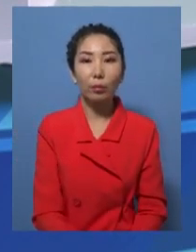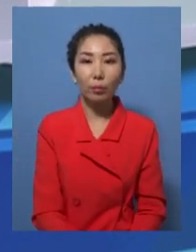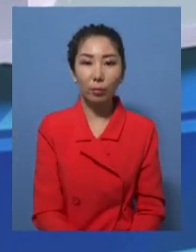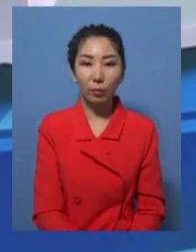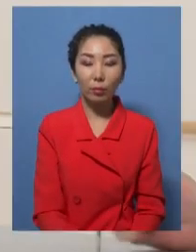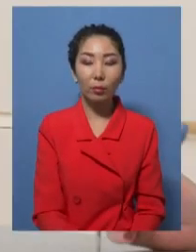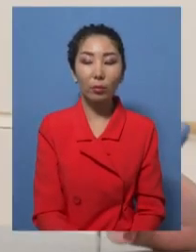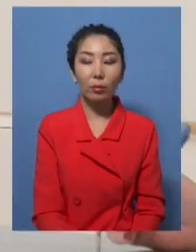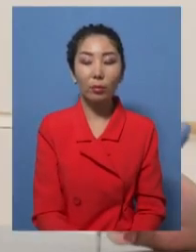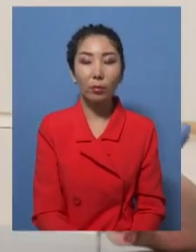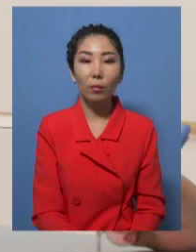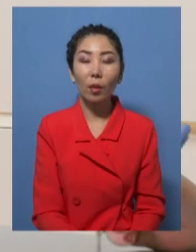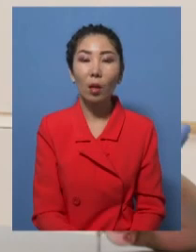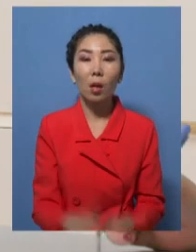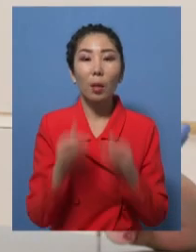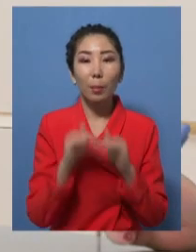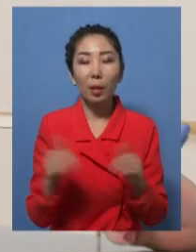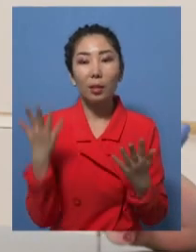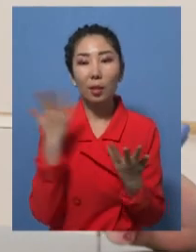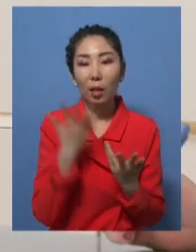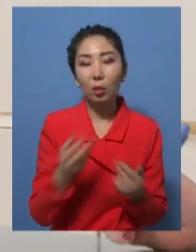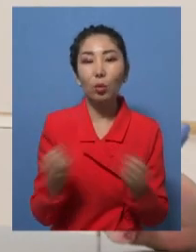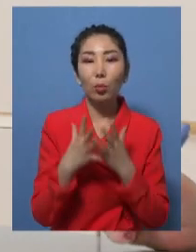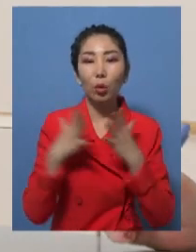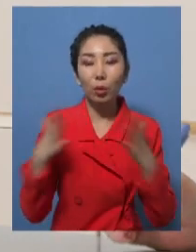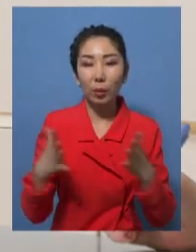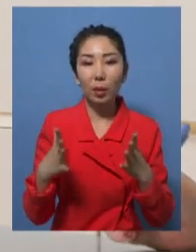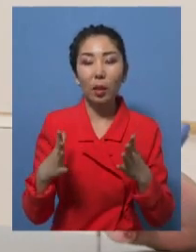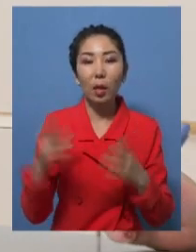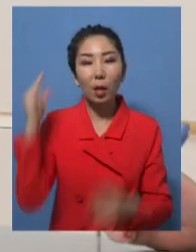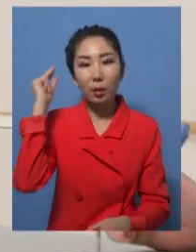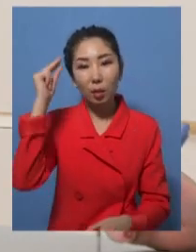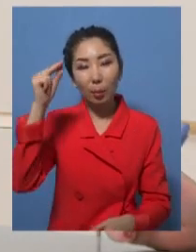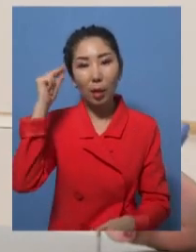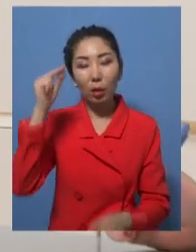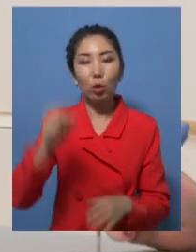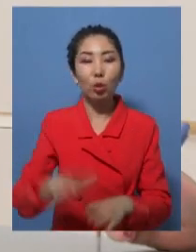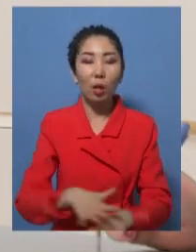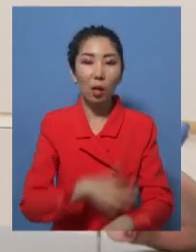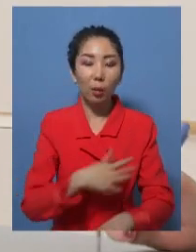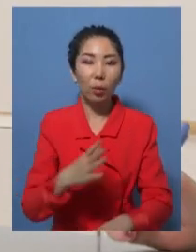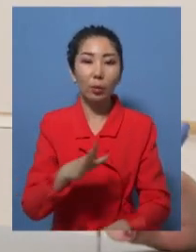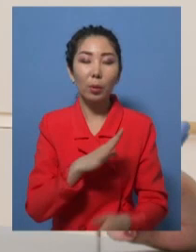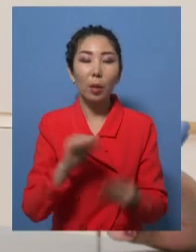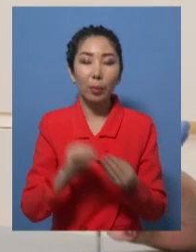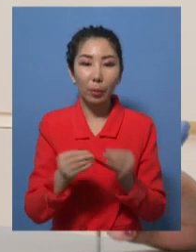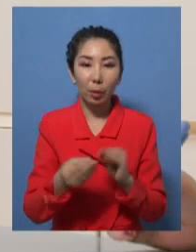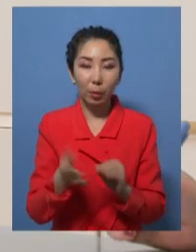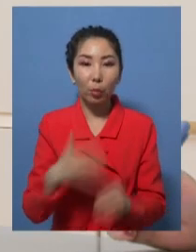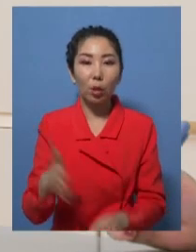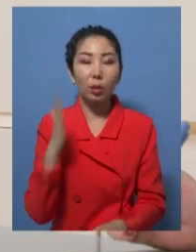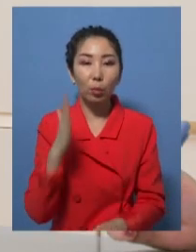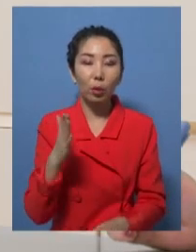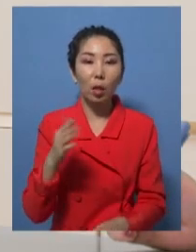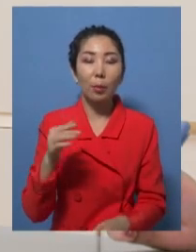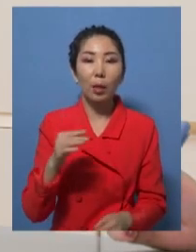жерде мектеп әкімшілігінің айтатыны жаңа бала саны көп болуына байланысты біз сабақ ұзарып кетеді деп түсіндіріп жатыр. Әрине ол проблема бар шығар, бірақ енді